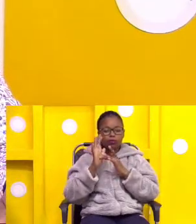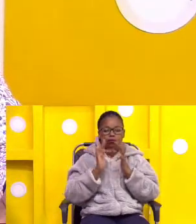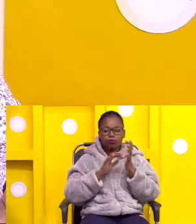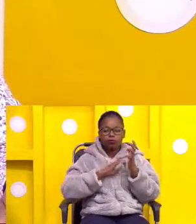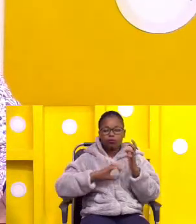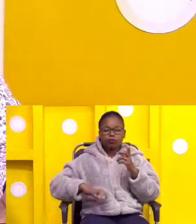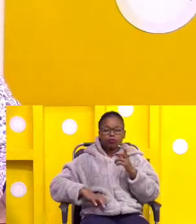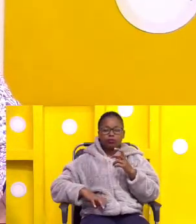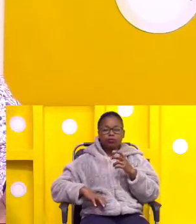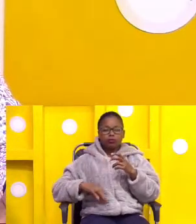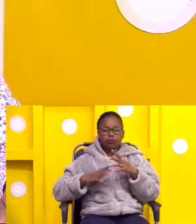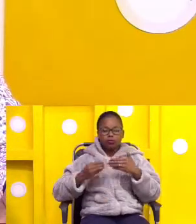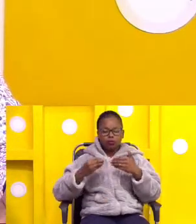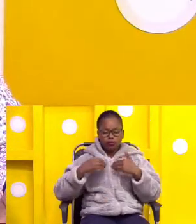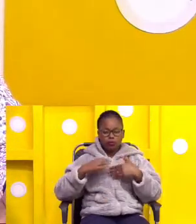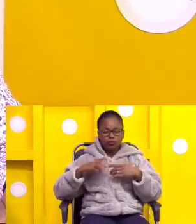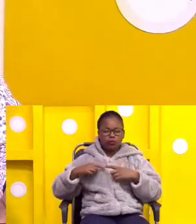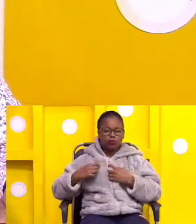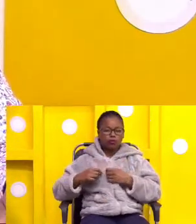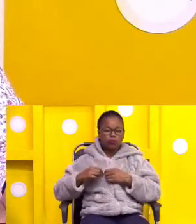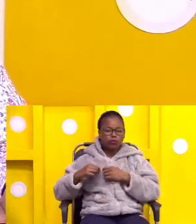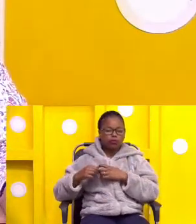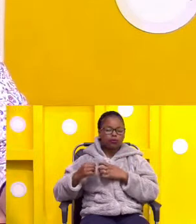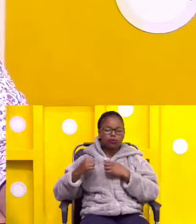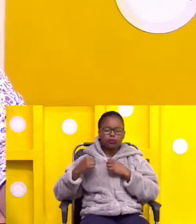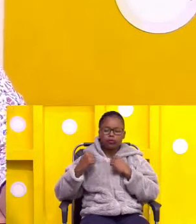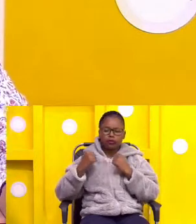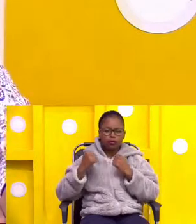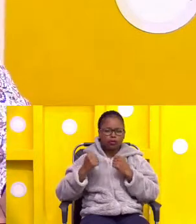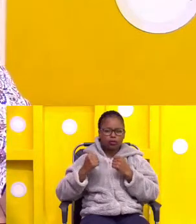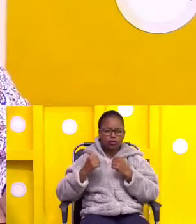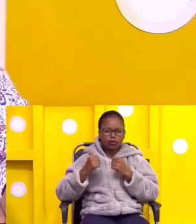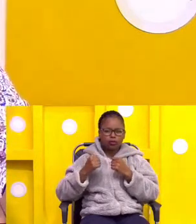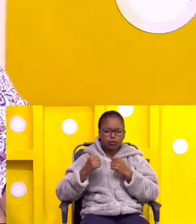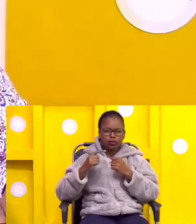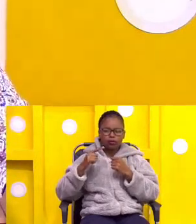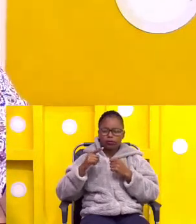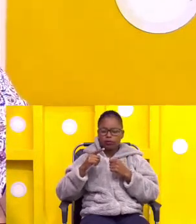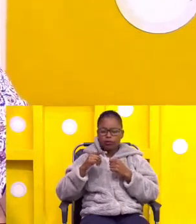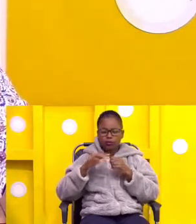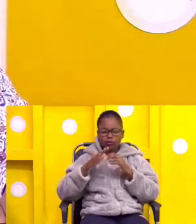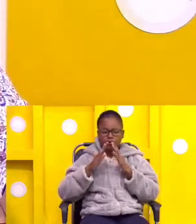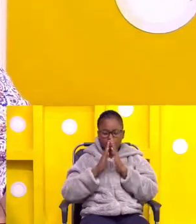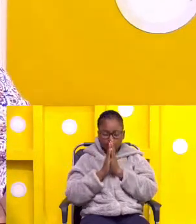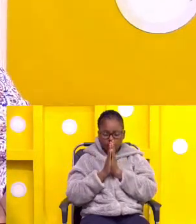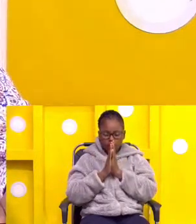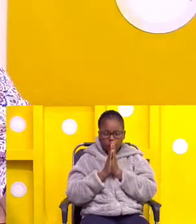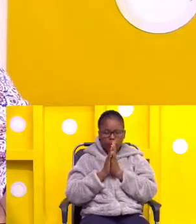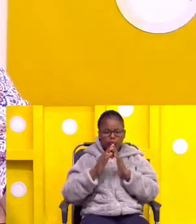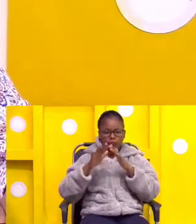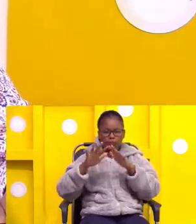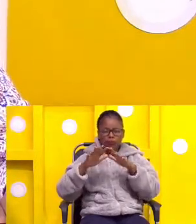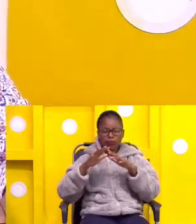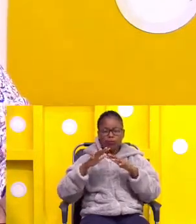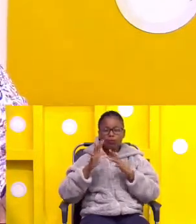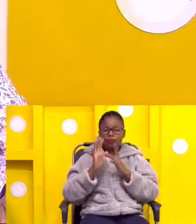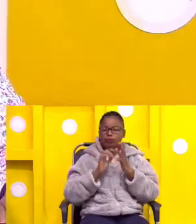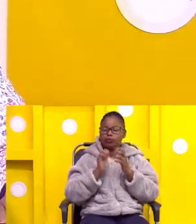nodu si wikagira ngoro yakwa hinya tondu we ndahoeirwo ni mundu tondu ari Ngai